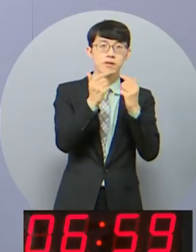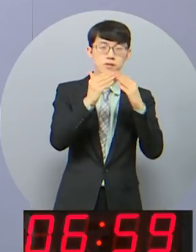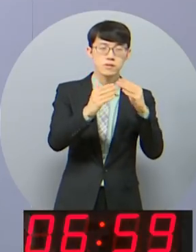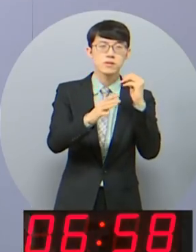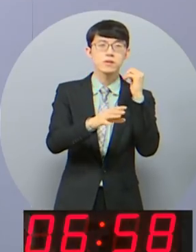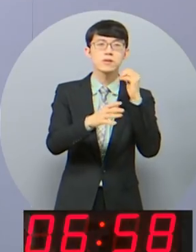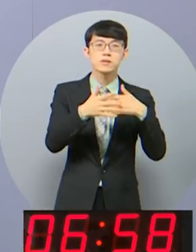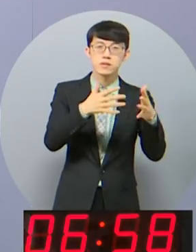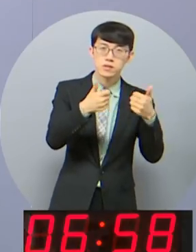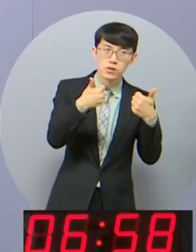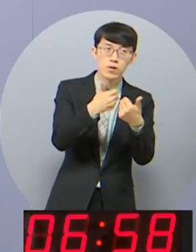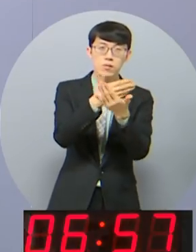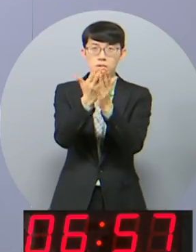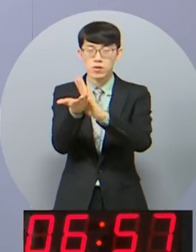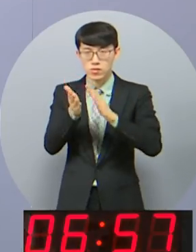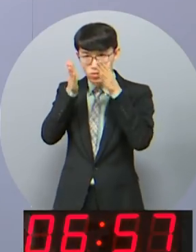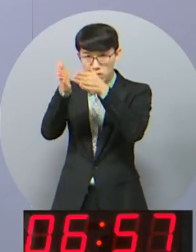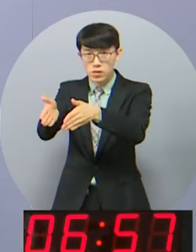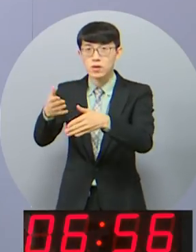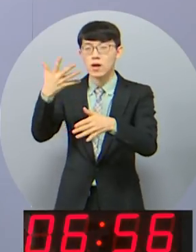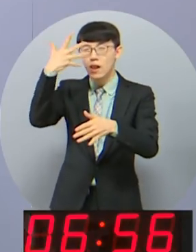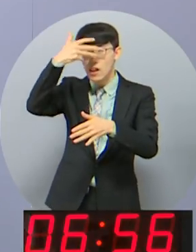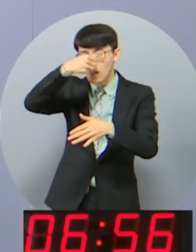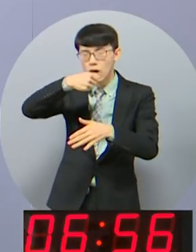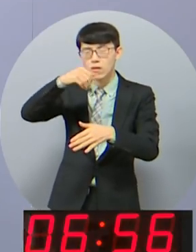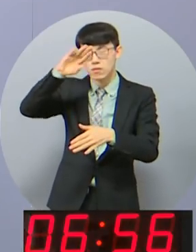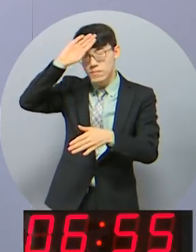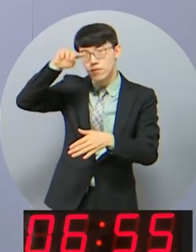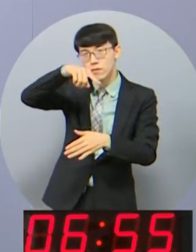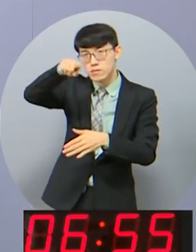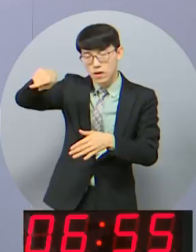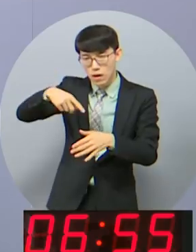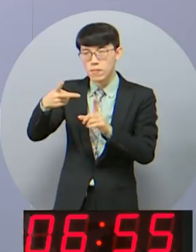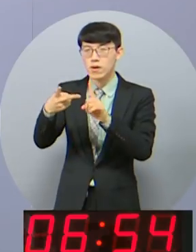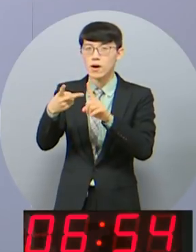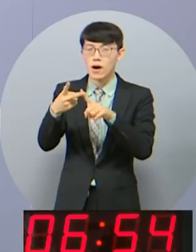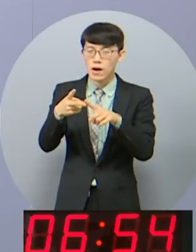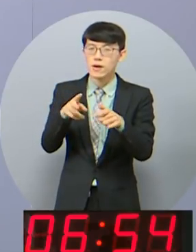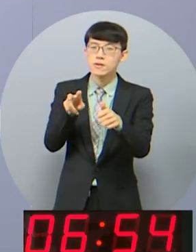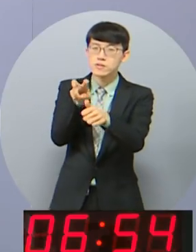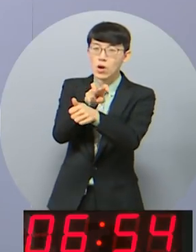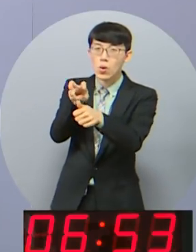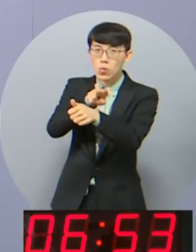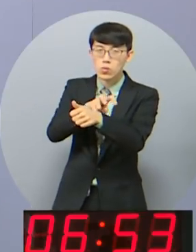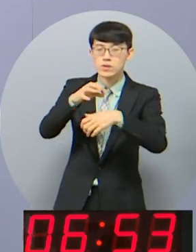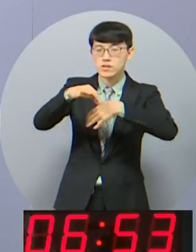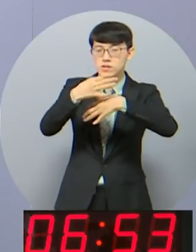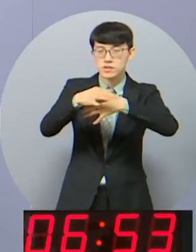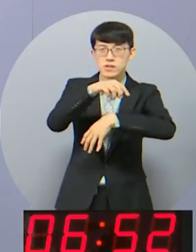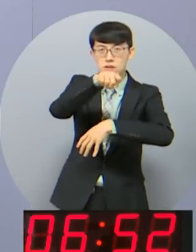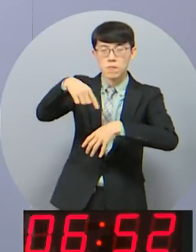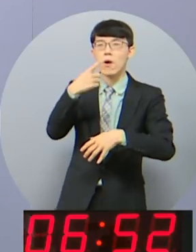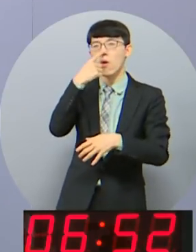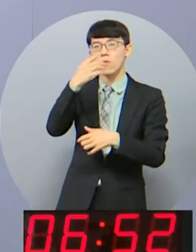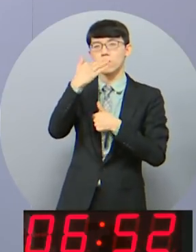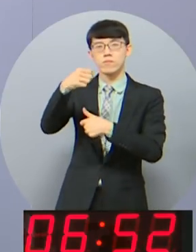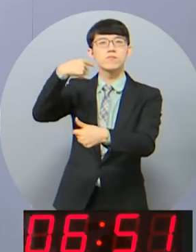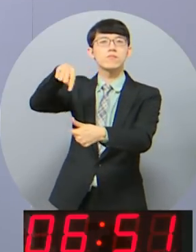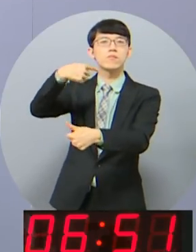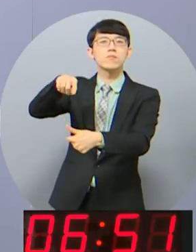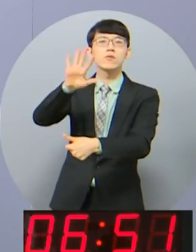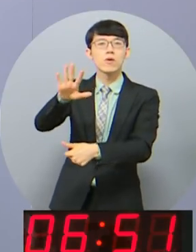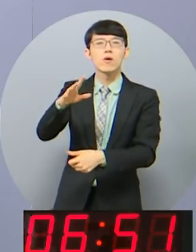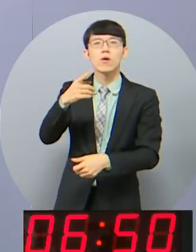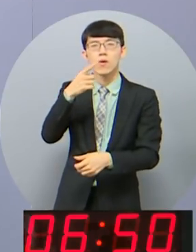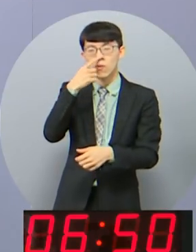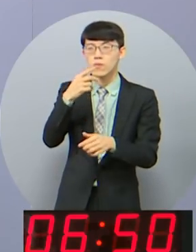龄患病长辈与主要照顾家属们所开设的课程，内容有介绍病症各阶段